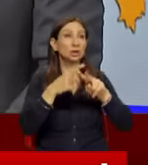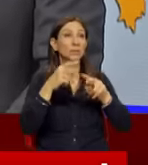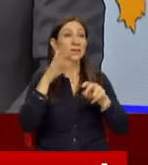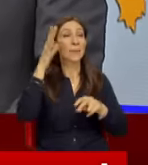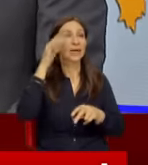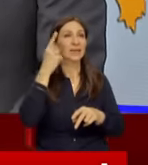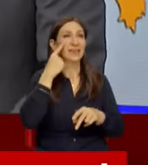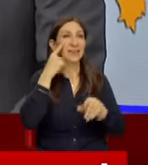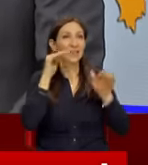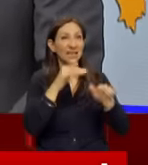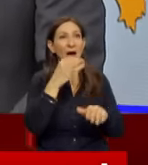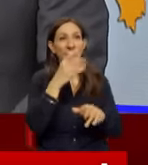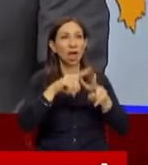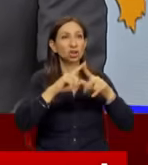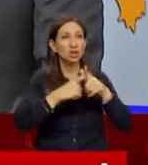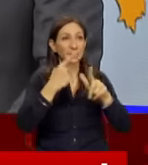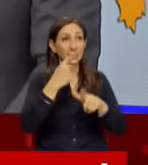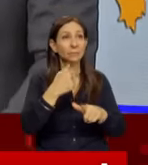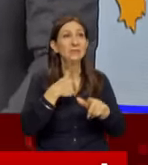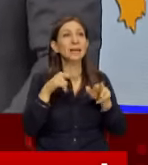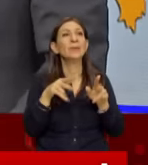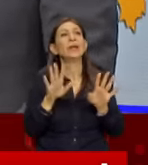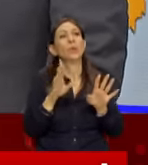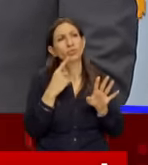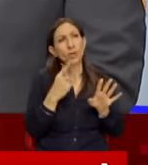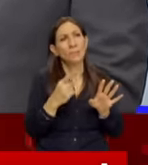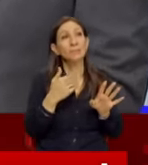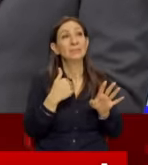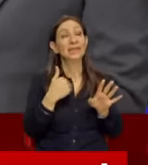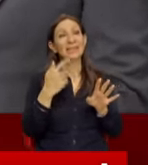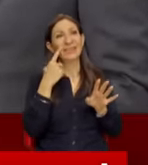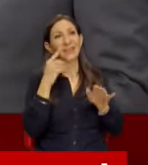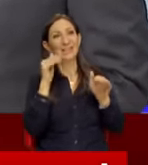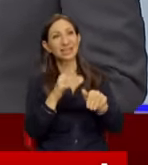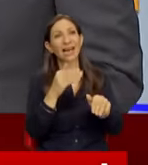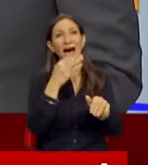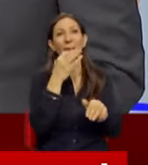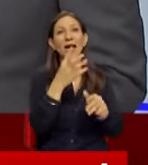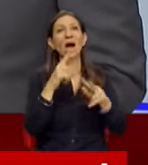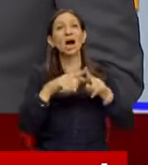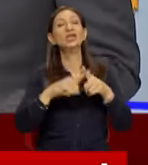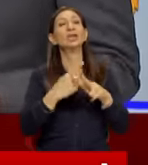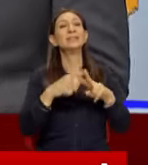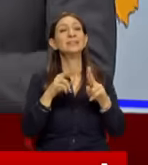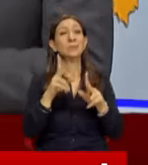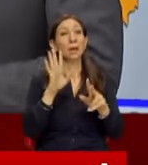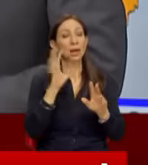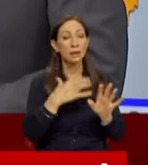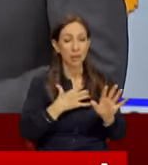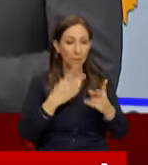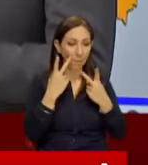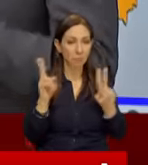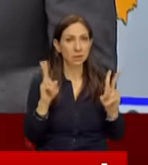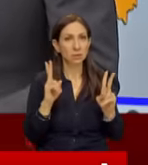Amerikan devlet destekli haber ajansı. Ancak bizdeki gibi değil, onu söyleyeyim. Yani bizdeki devlet destekli haber ajansı gibi değil. Onlar daha editoryal